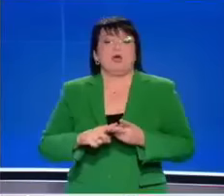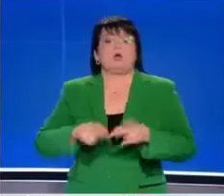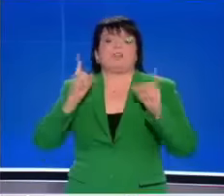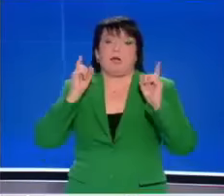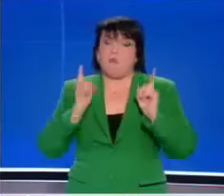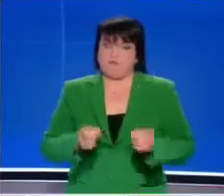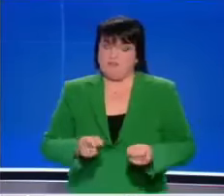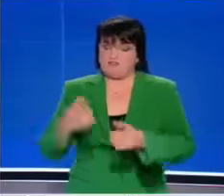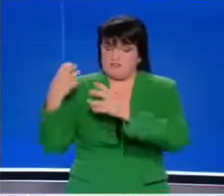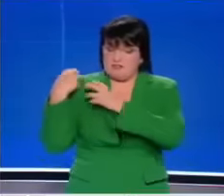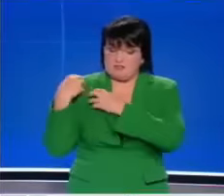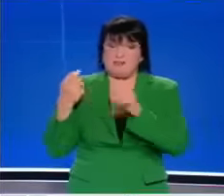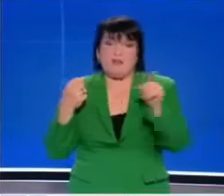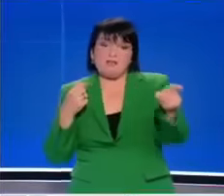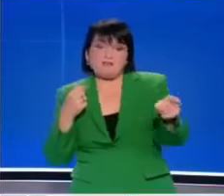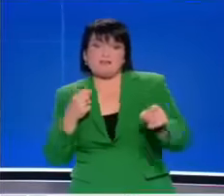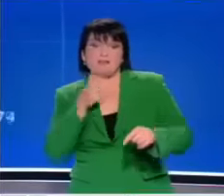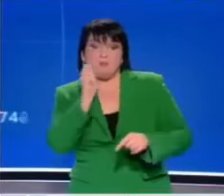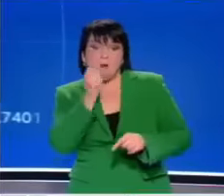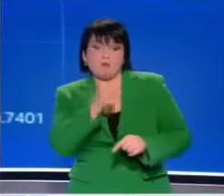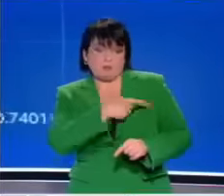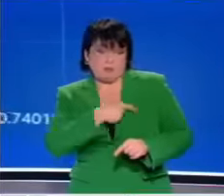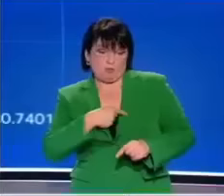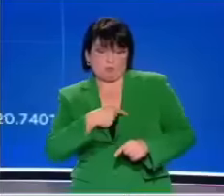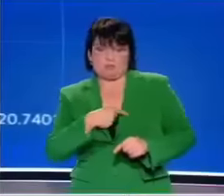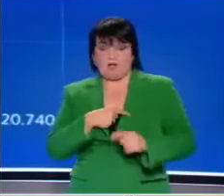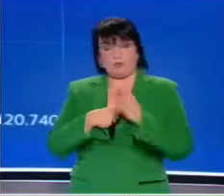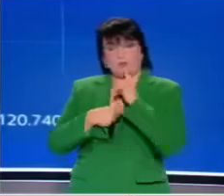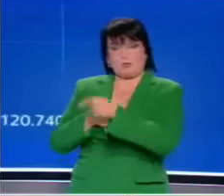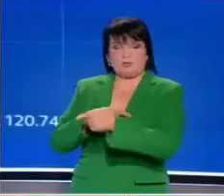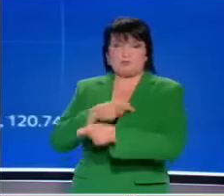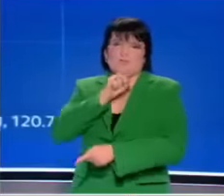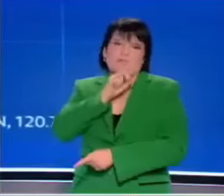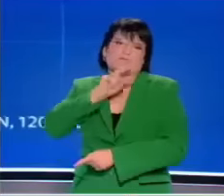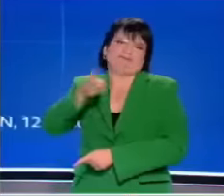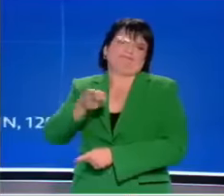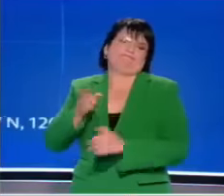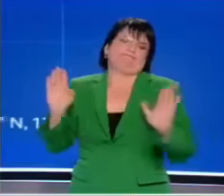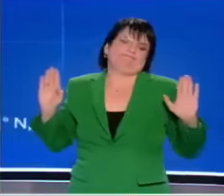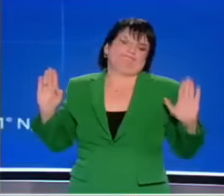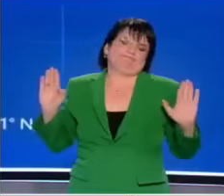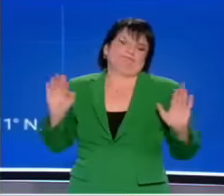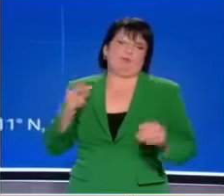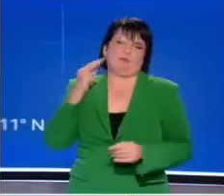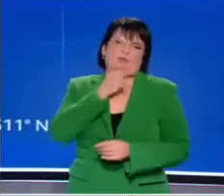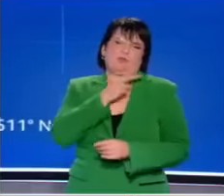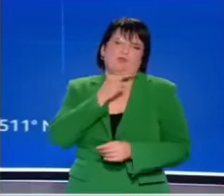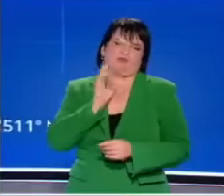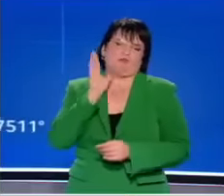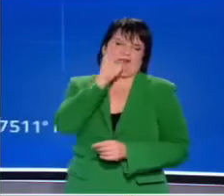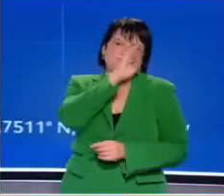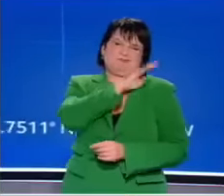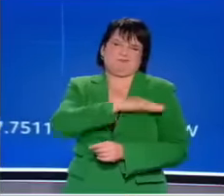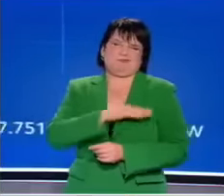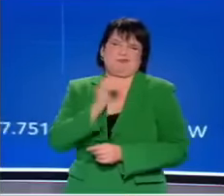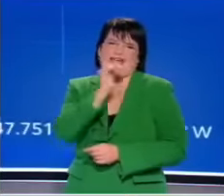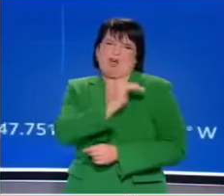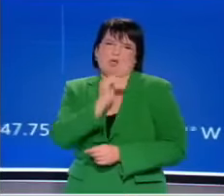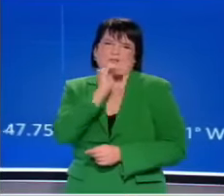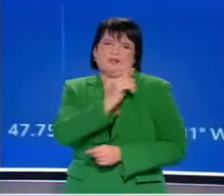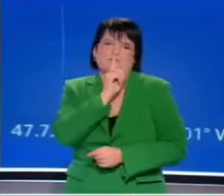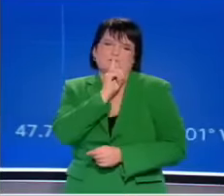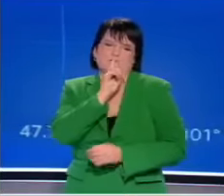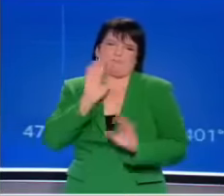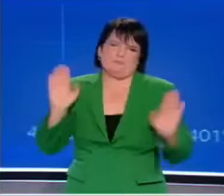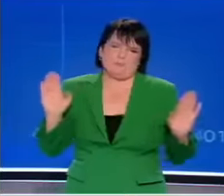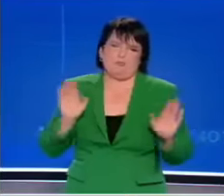αποφασίσει το ρωτάνε μα εσείς δεν είστε πολιτικός προϊστάμενος ς σεηπ και αποφεύγει να απαντήσει ο κύριος μητσοτάκης κρύβεται πίσω από αυτές τις ερωτήσεις